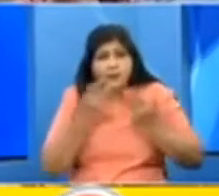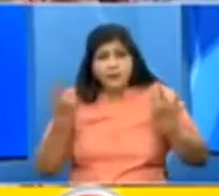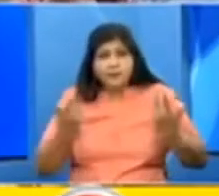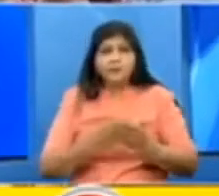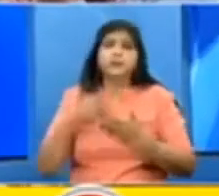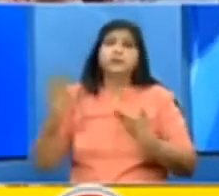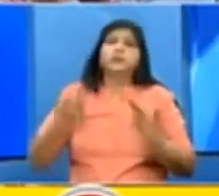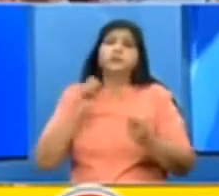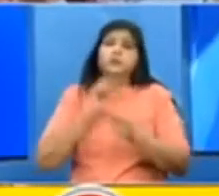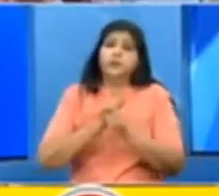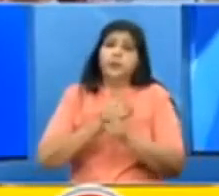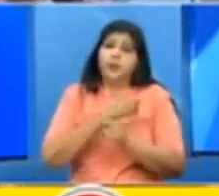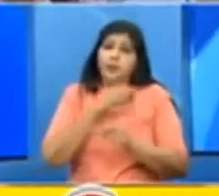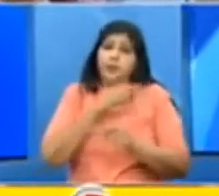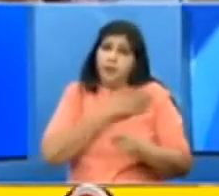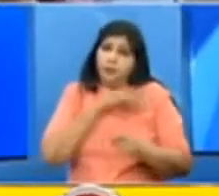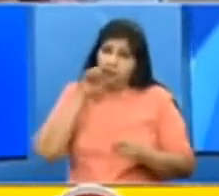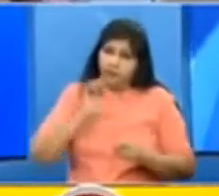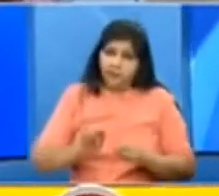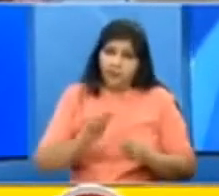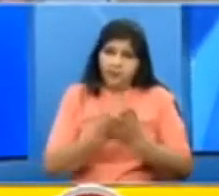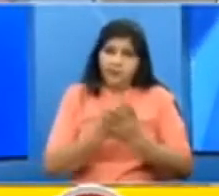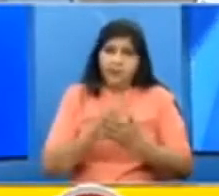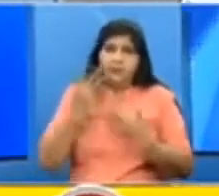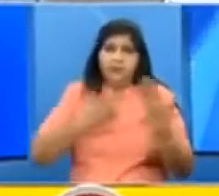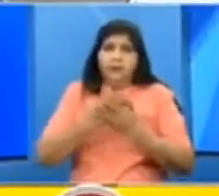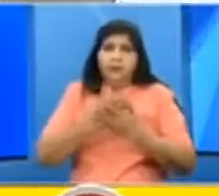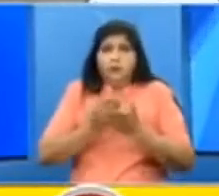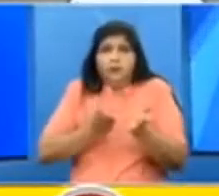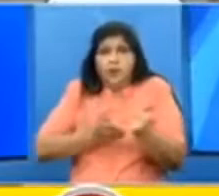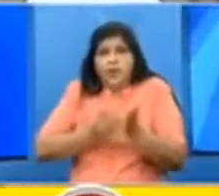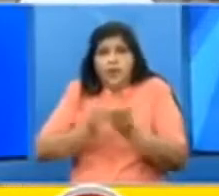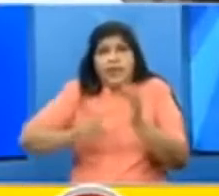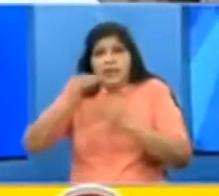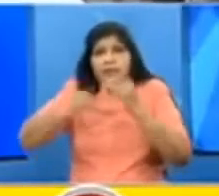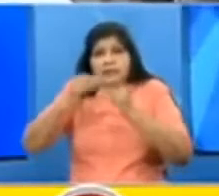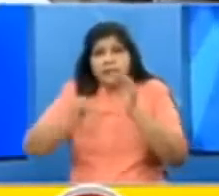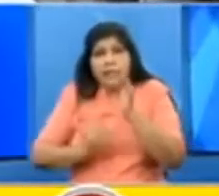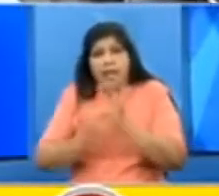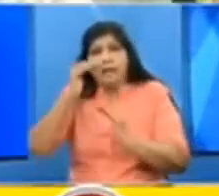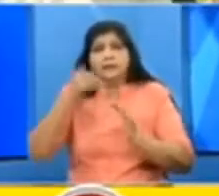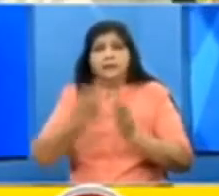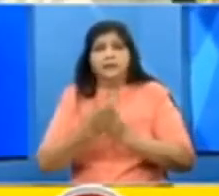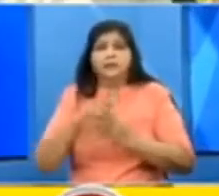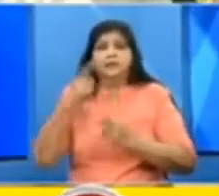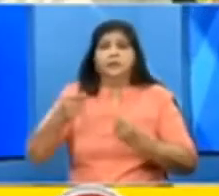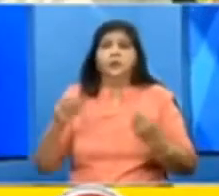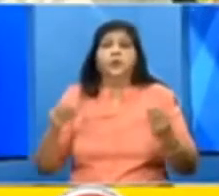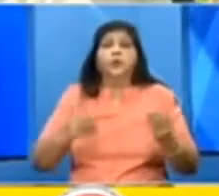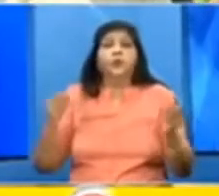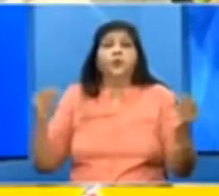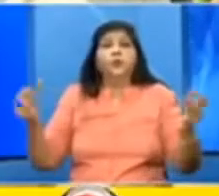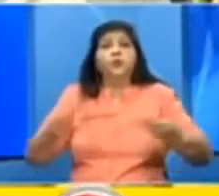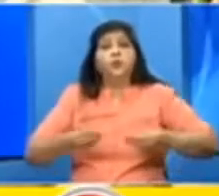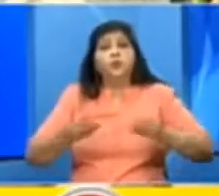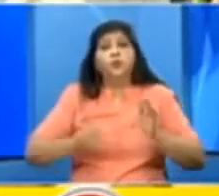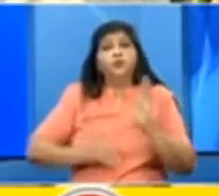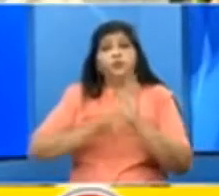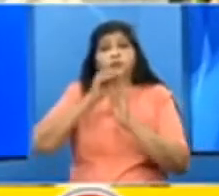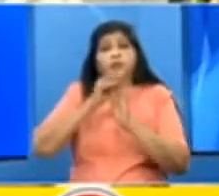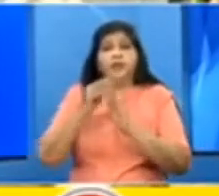जो भी कर्तव्य हम निभाते हैं, उसमें गति लानी है, उसको भी नई ऊंचाई पर ले जाना